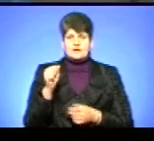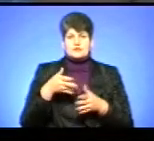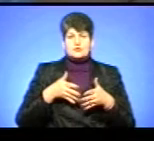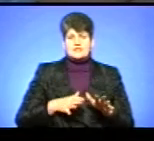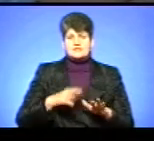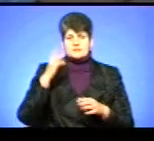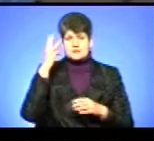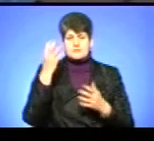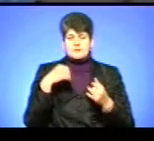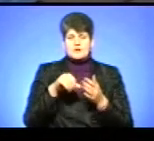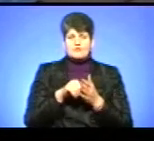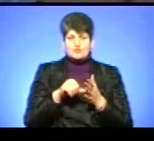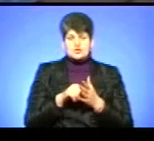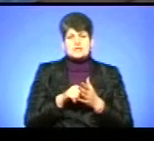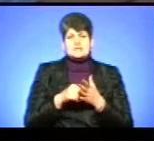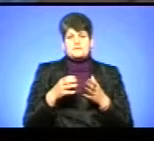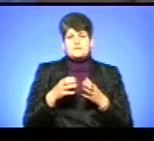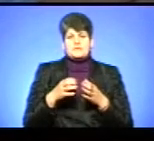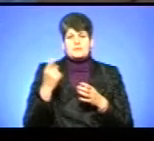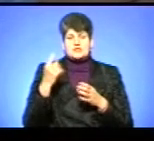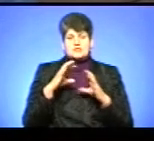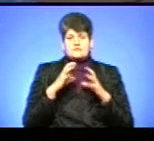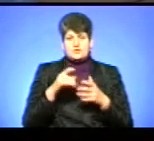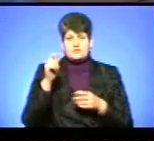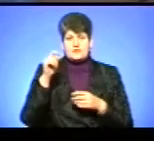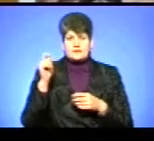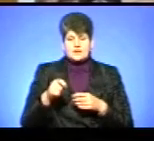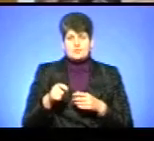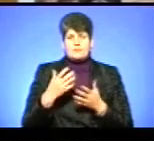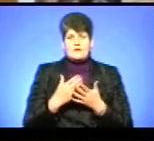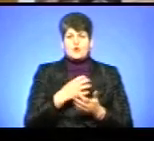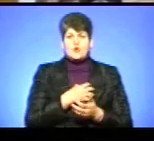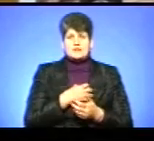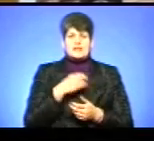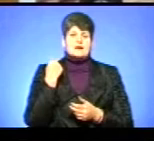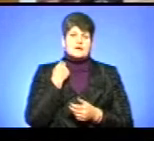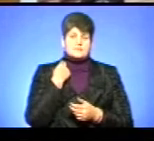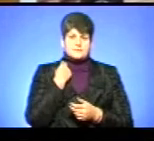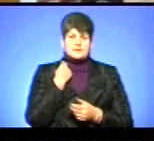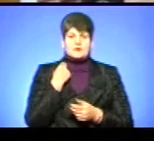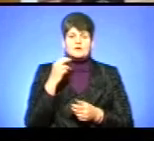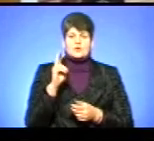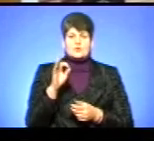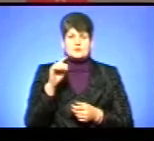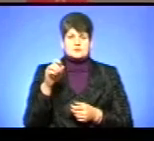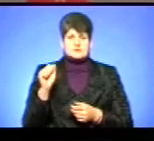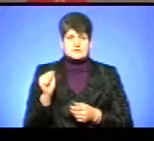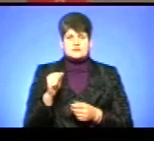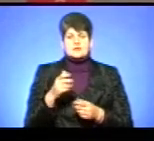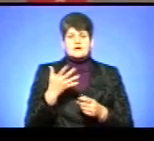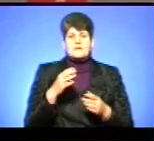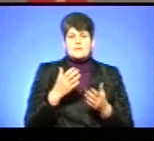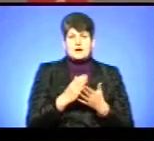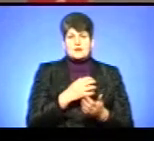Першій світовій війні у складі канадських військ, нагороджений орденом Великобританії. Іван Косак був старшиною українських січових стрільців,